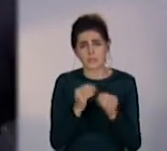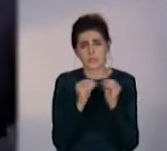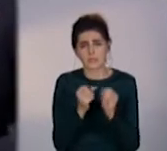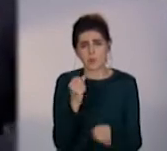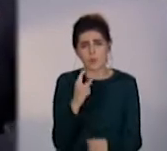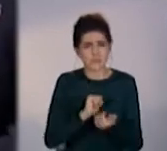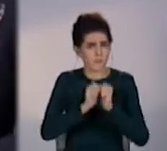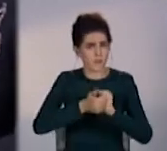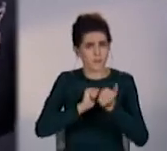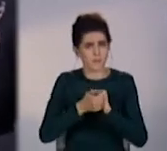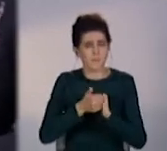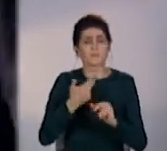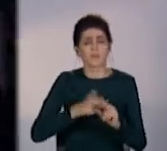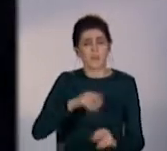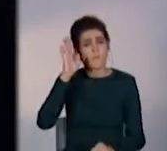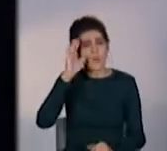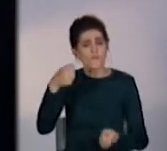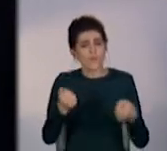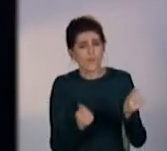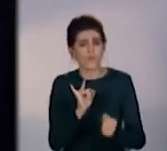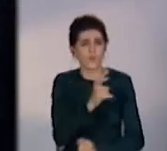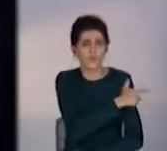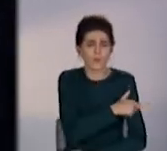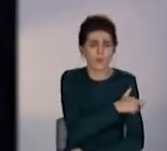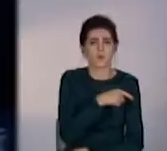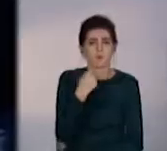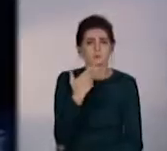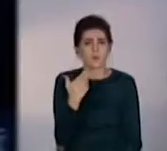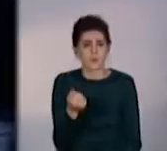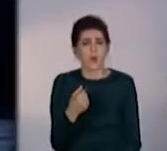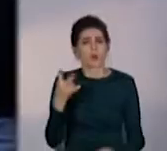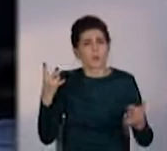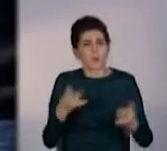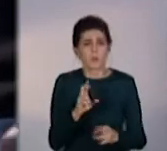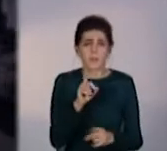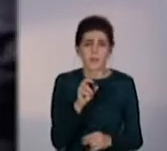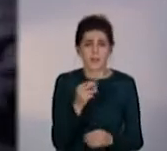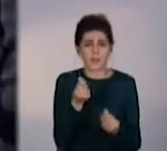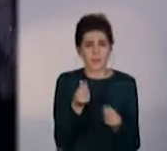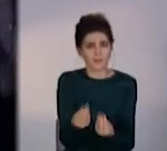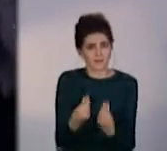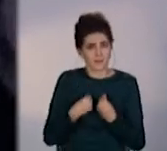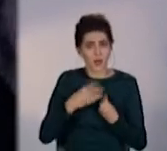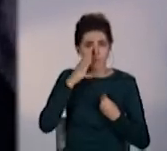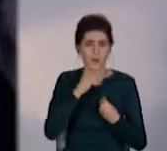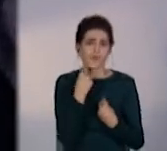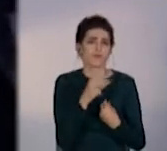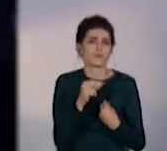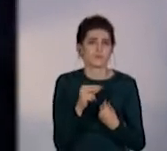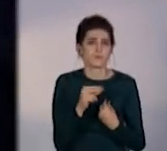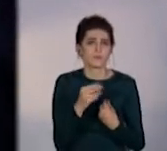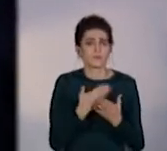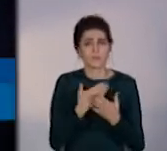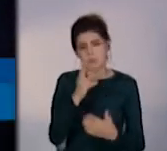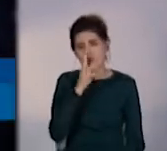Пан Олександр – водій і кондуктор одночасно. Розповідає, живі гроші підвищили б якість перевезень. Будемо план привозити, і